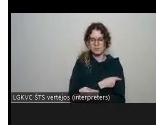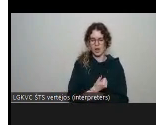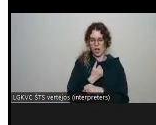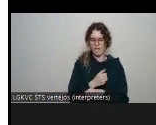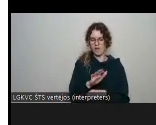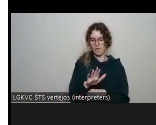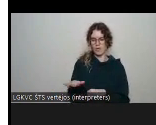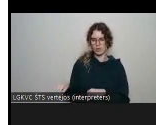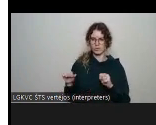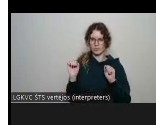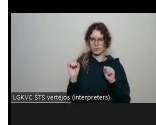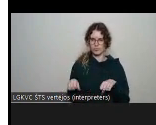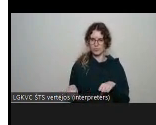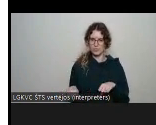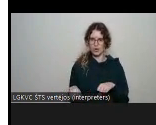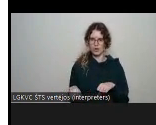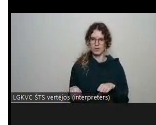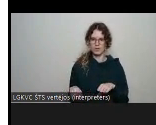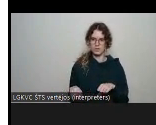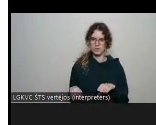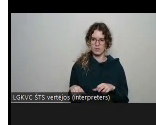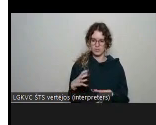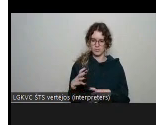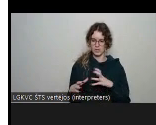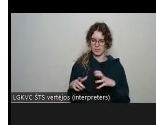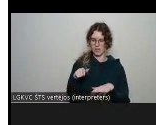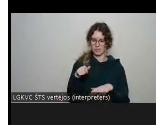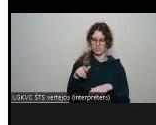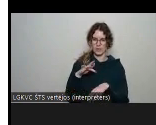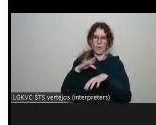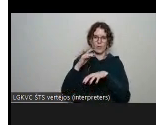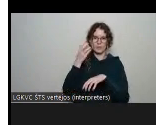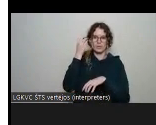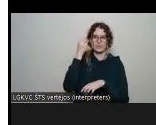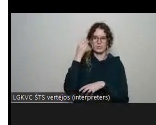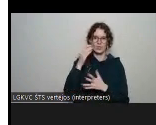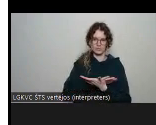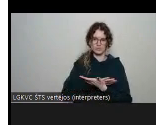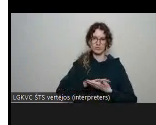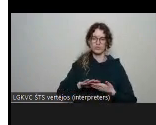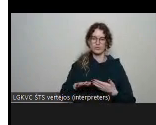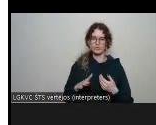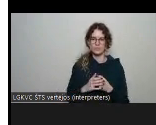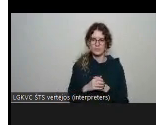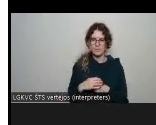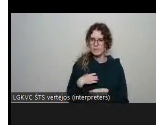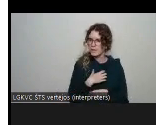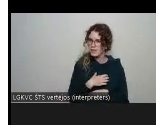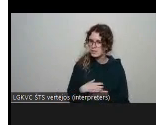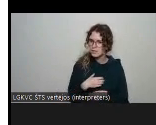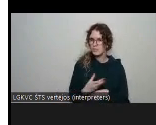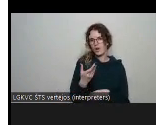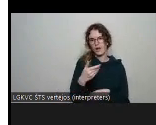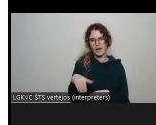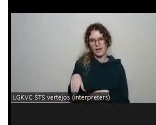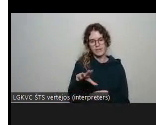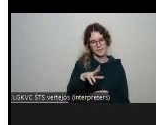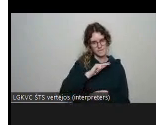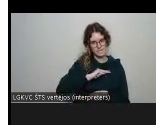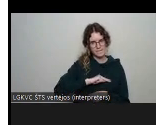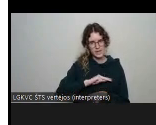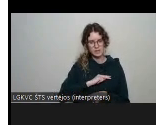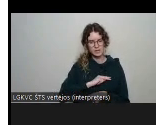suformuoti darnę pasaulyje. Ta tikrai svarbu, kad viskas ne tik veiktų, bet ir dar